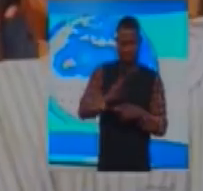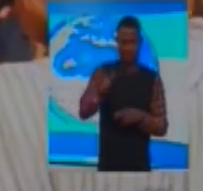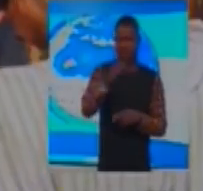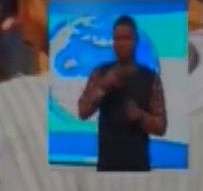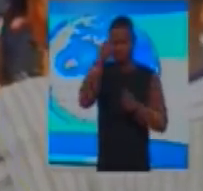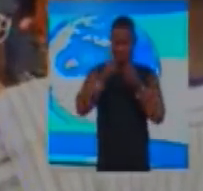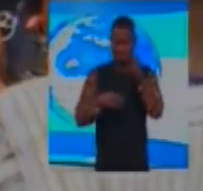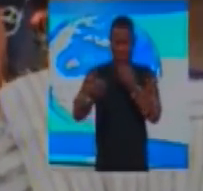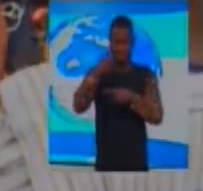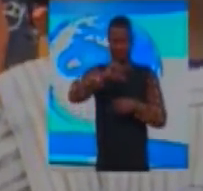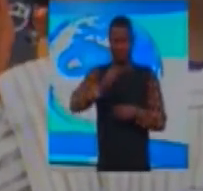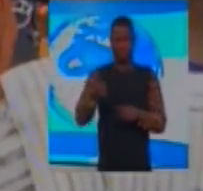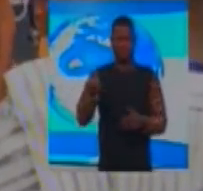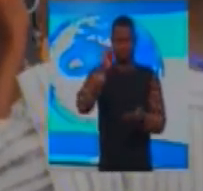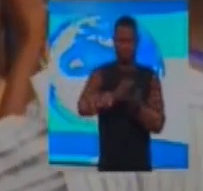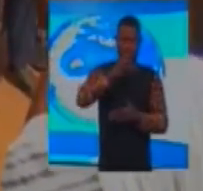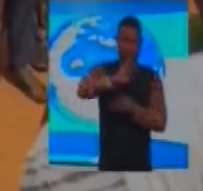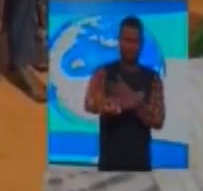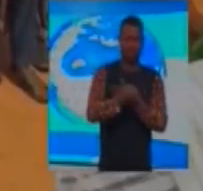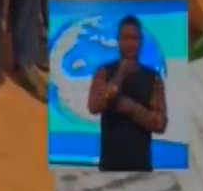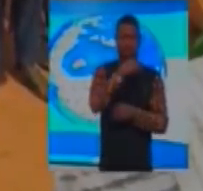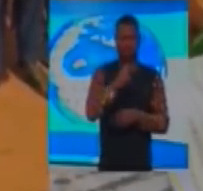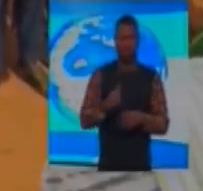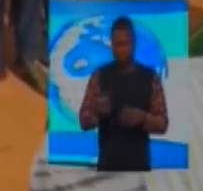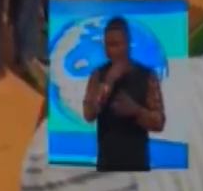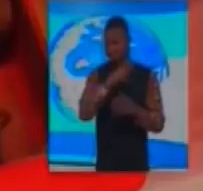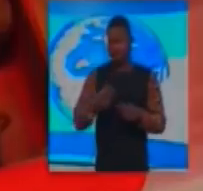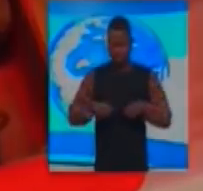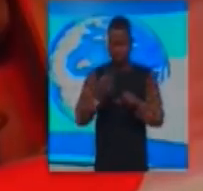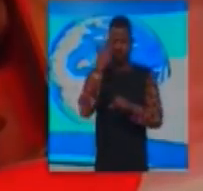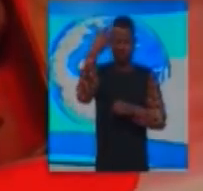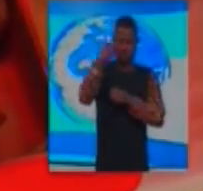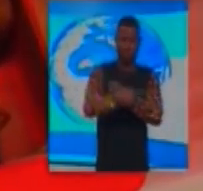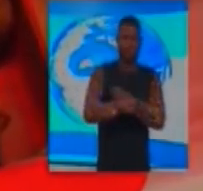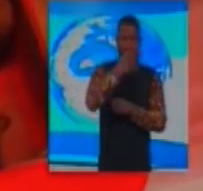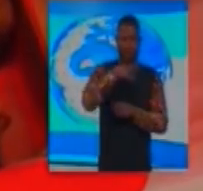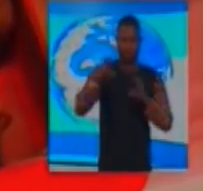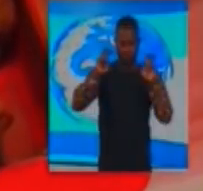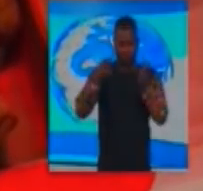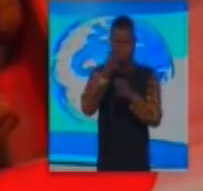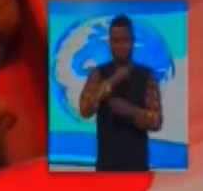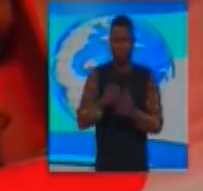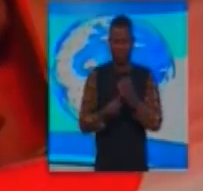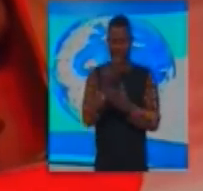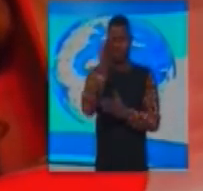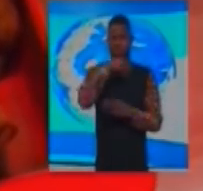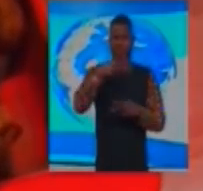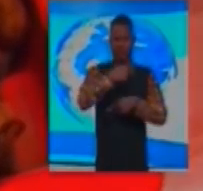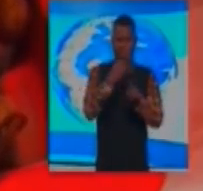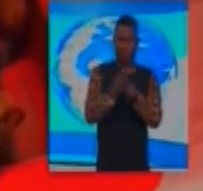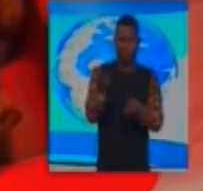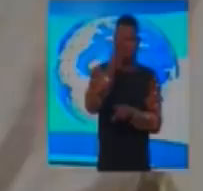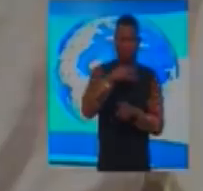d'ailleurs. Ces journées promotionnelles du lait local se tendent sur 3 jours sous le thème « La promotion des produits à base de lait dans